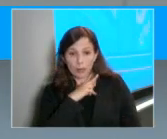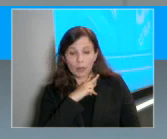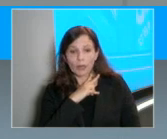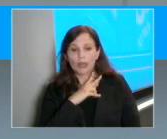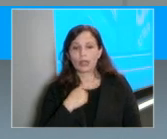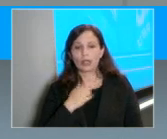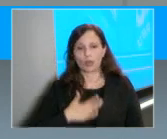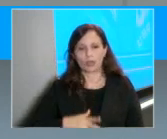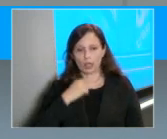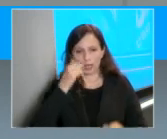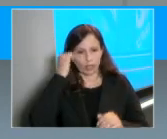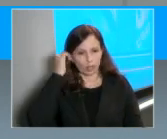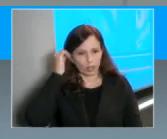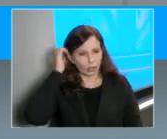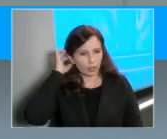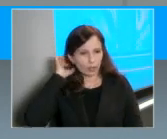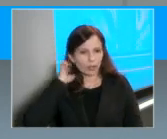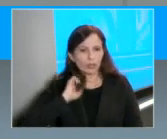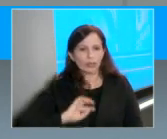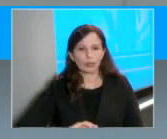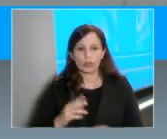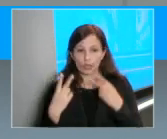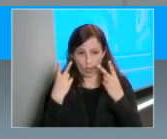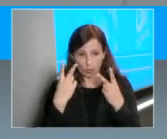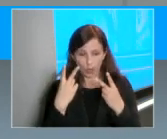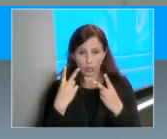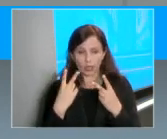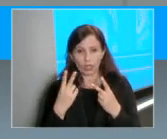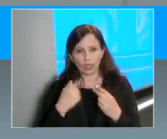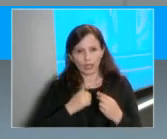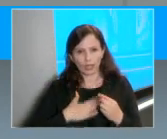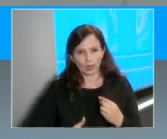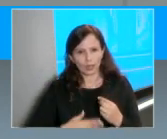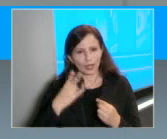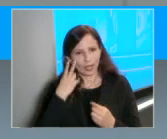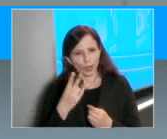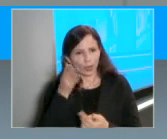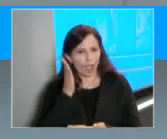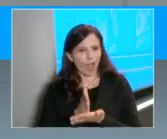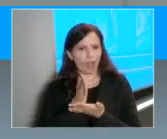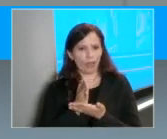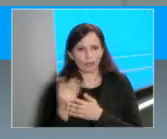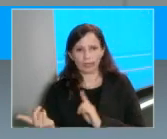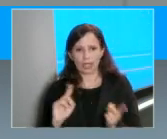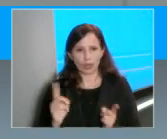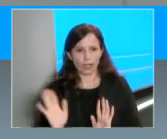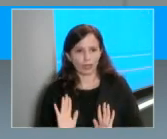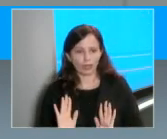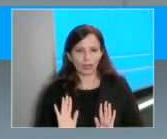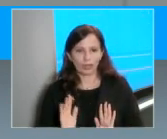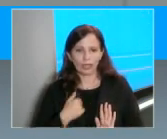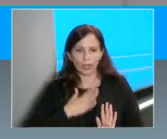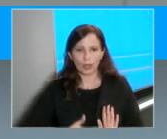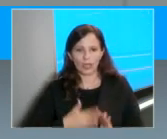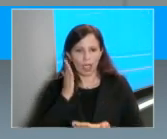בצד כלשהו, אלא במובן העקרוני, שהייתי רוצה לראות הכרעה לאיזשהו צד. חובה. הייתי רוצה לראות